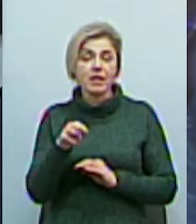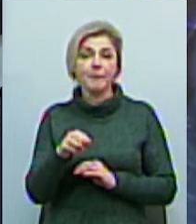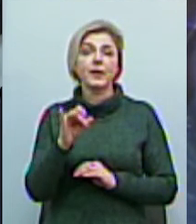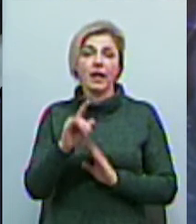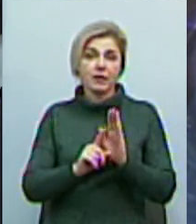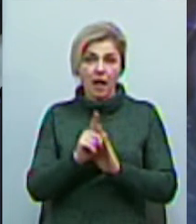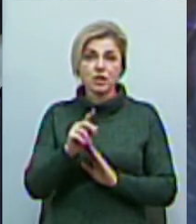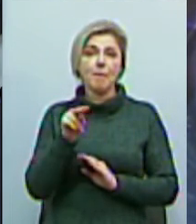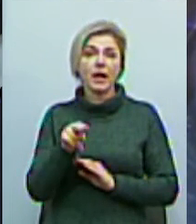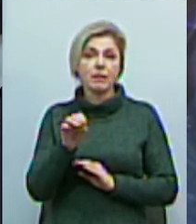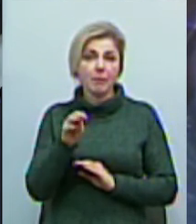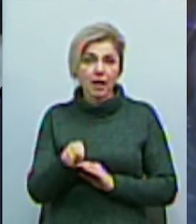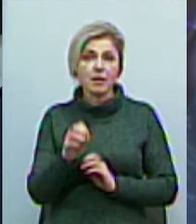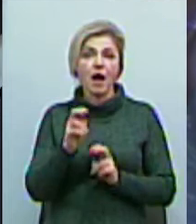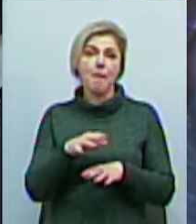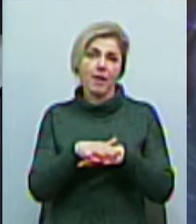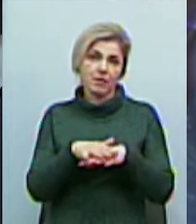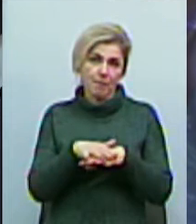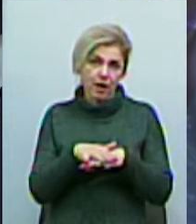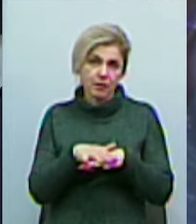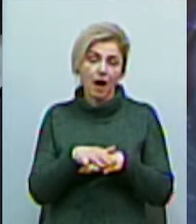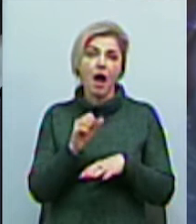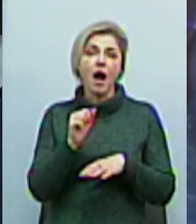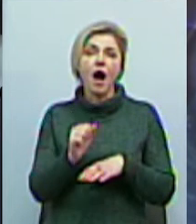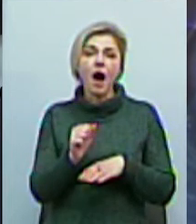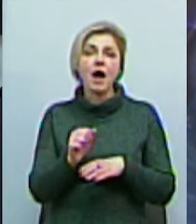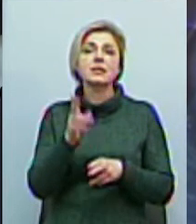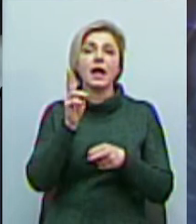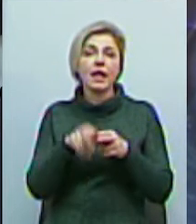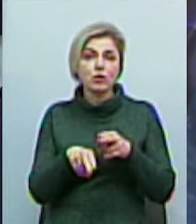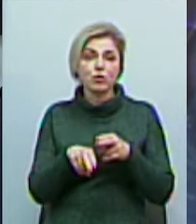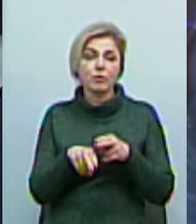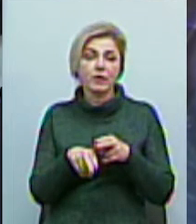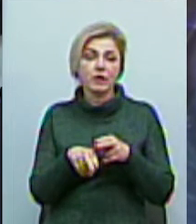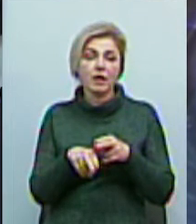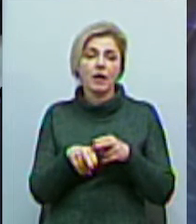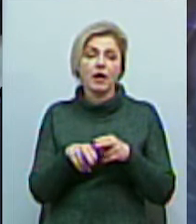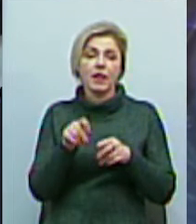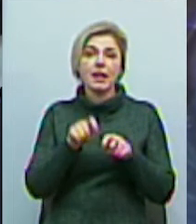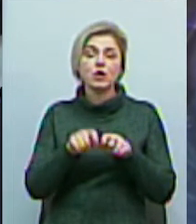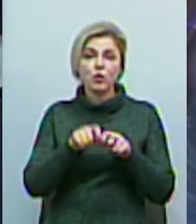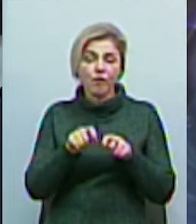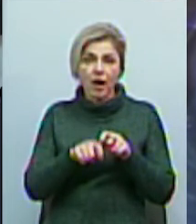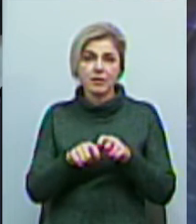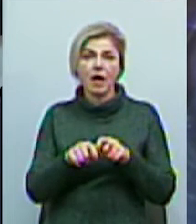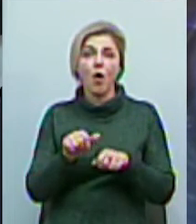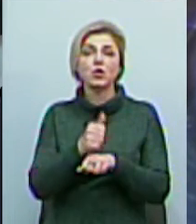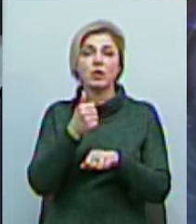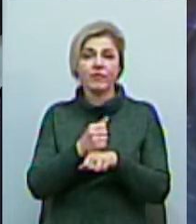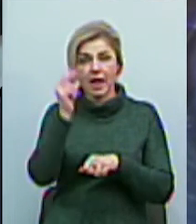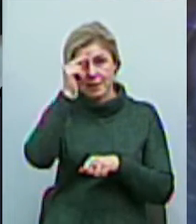із такого предмету, як математика. А закінчуємо ми тестування під основну